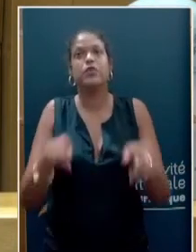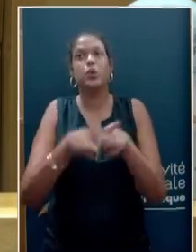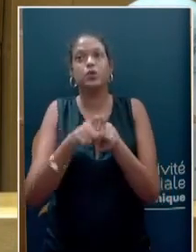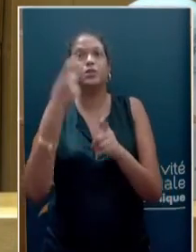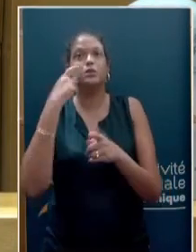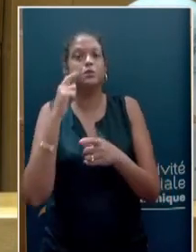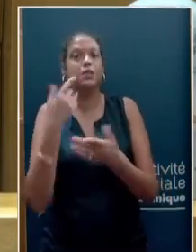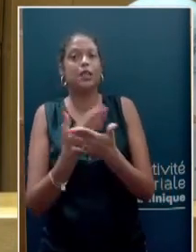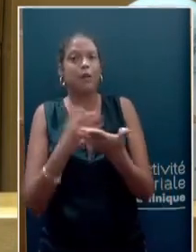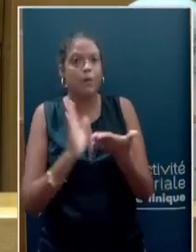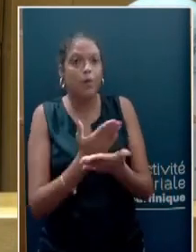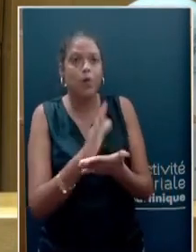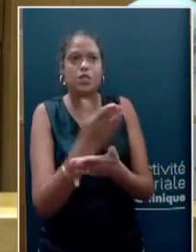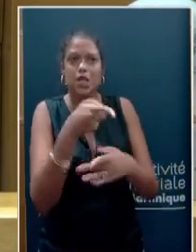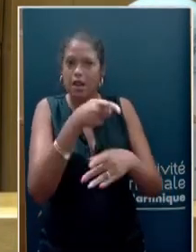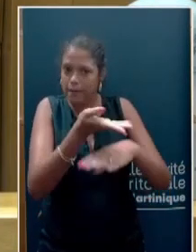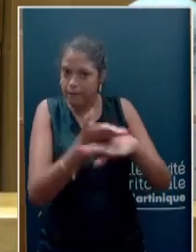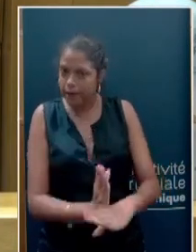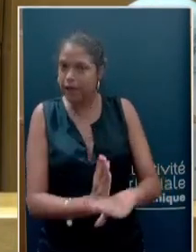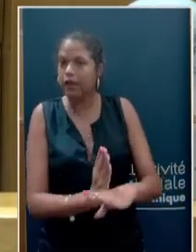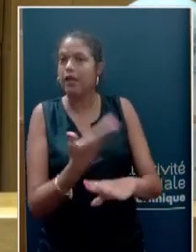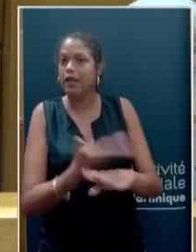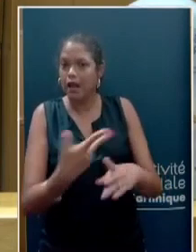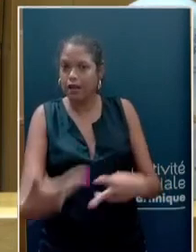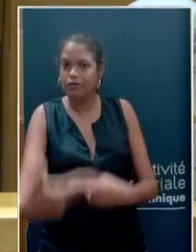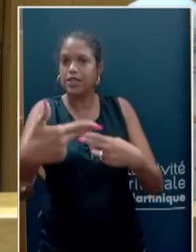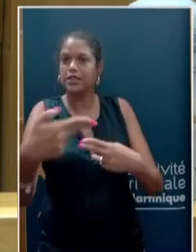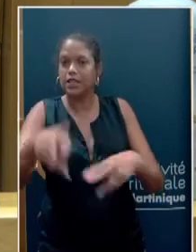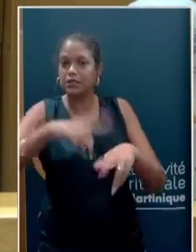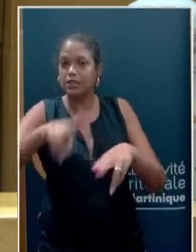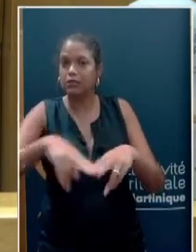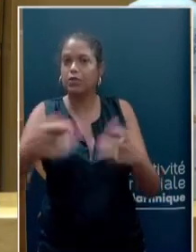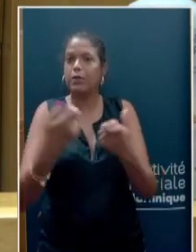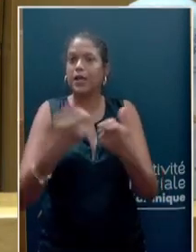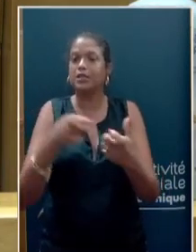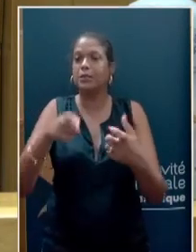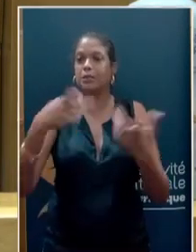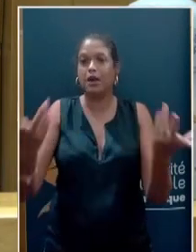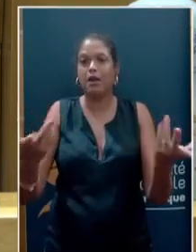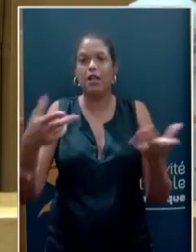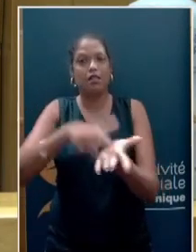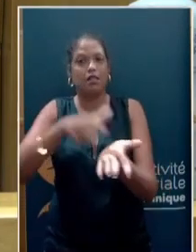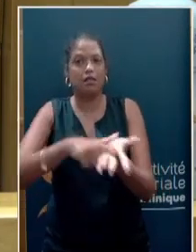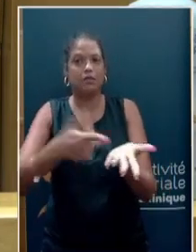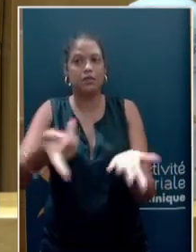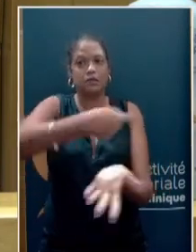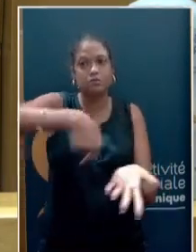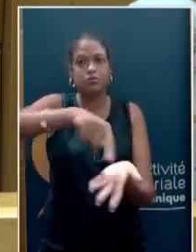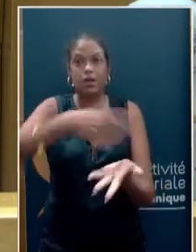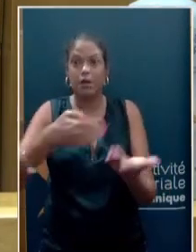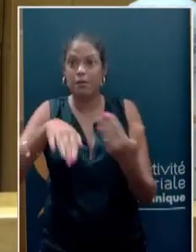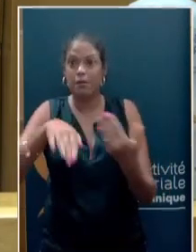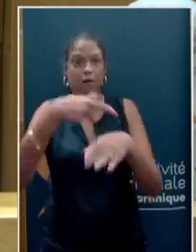qui étaient déjà mûrs, prêts à passer à la phase de travaux, comme l'échangeur de Mangovulsin. Jusqu'à présent, sur le terrain, rien n'a démarré. Et